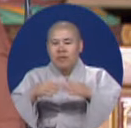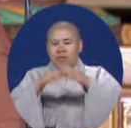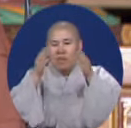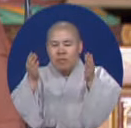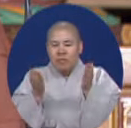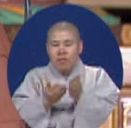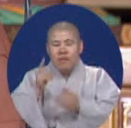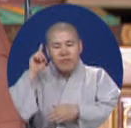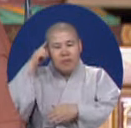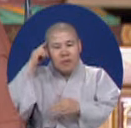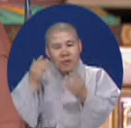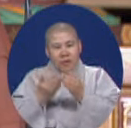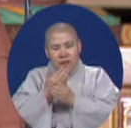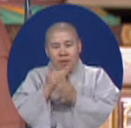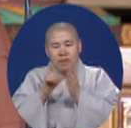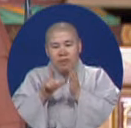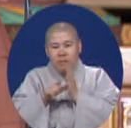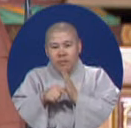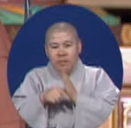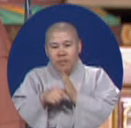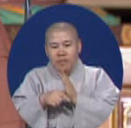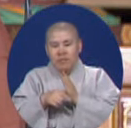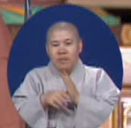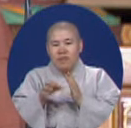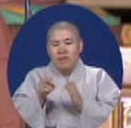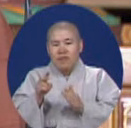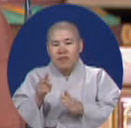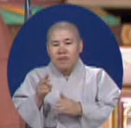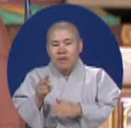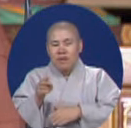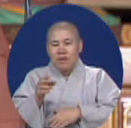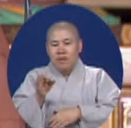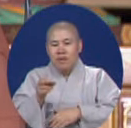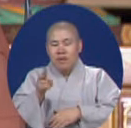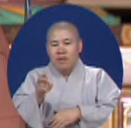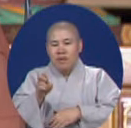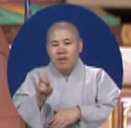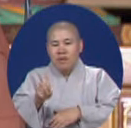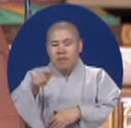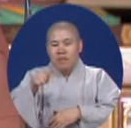온갖 생각들이 일어나는 거, 그게 염기인데 그거 두려워하지 말라 이게요.